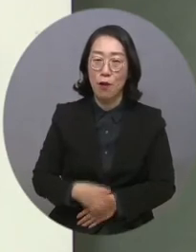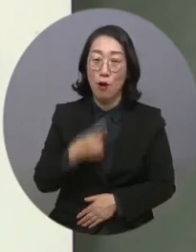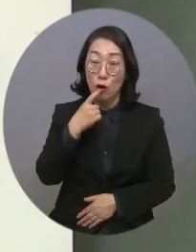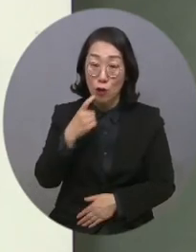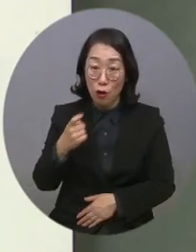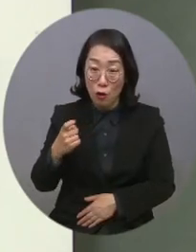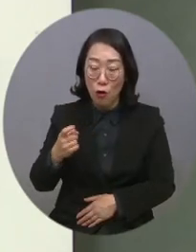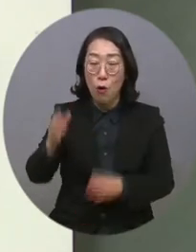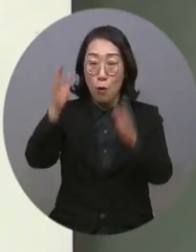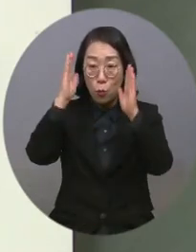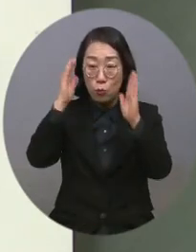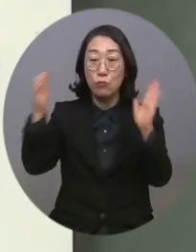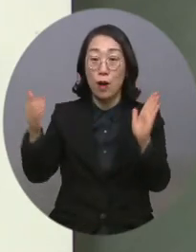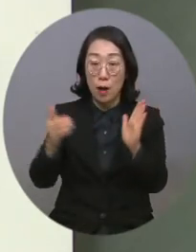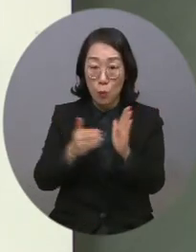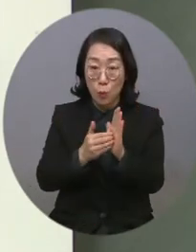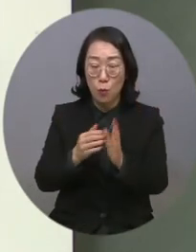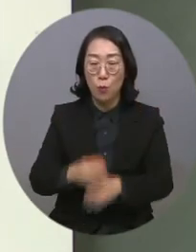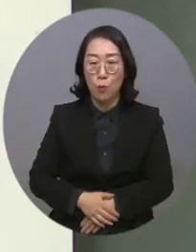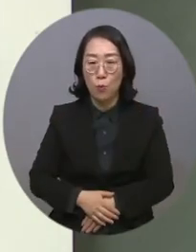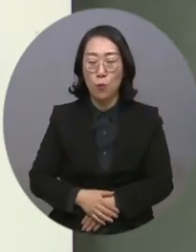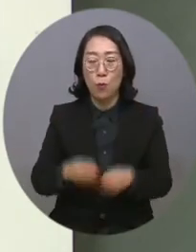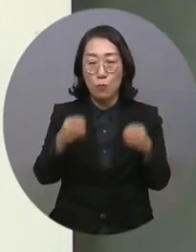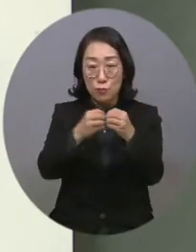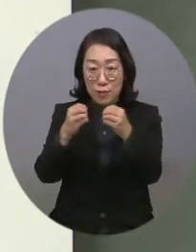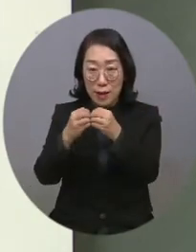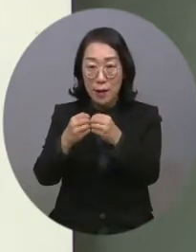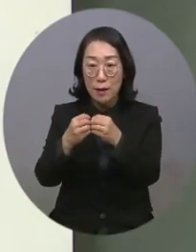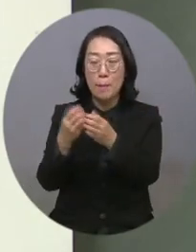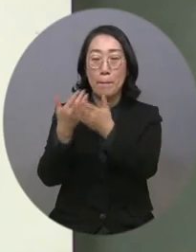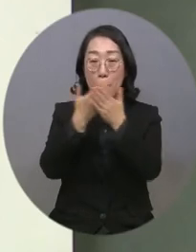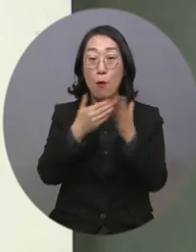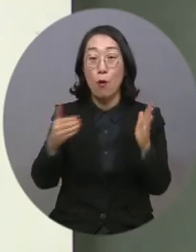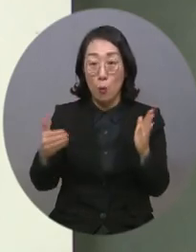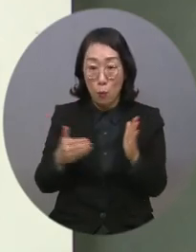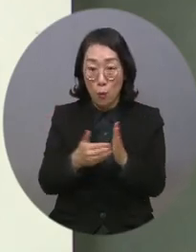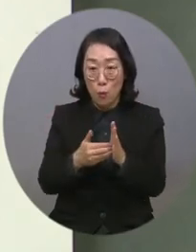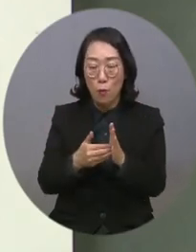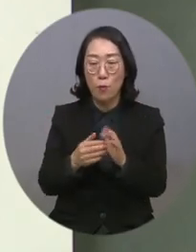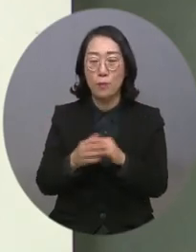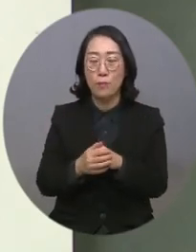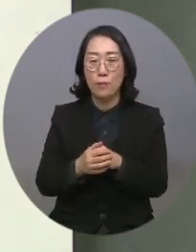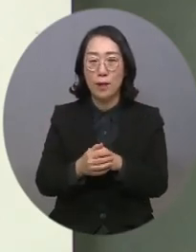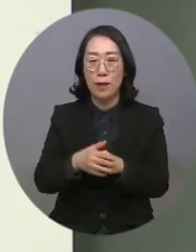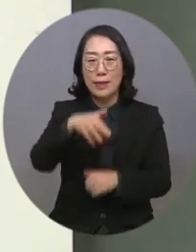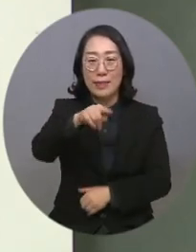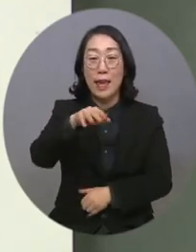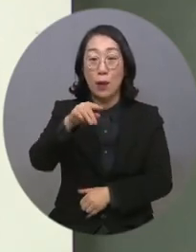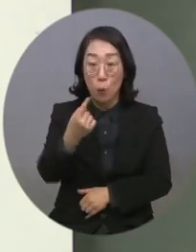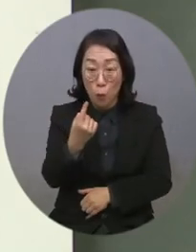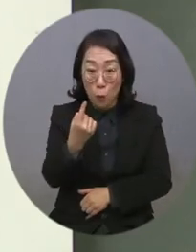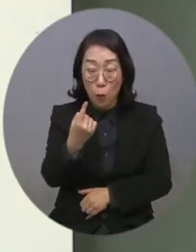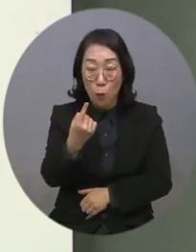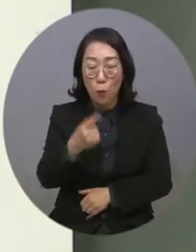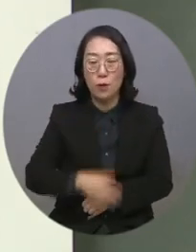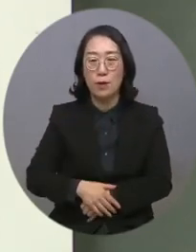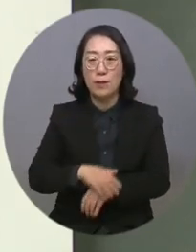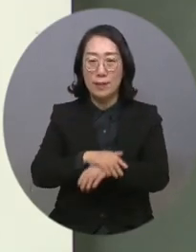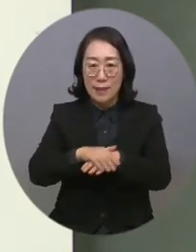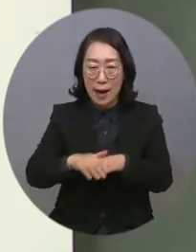언어를 공부를 하고 문학을 공부 열심히 하고 또 이제 체코의 문학도 열심히